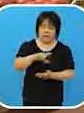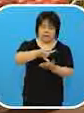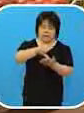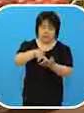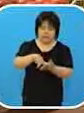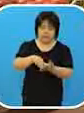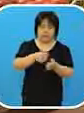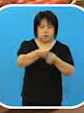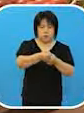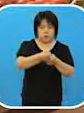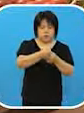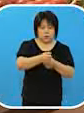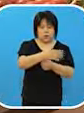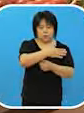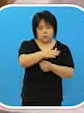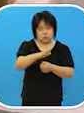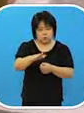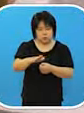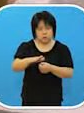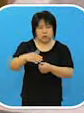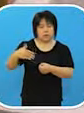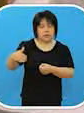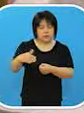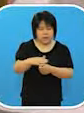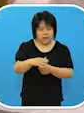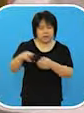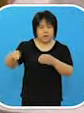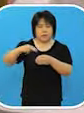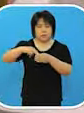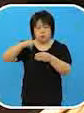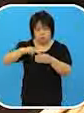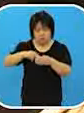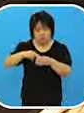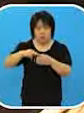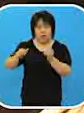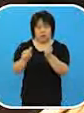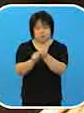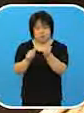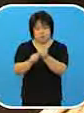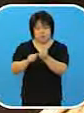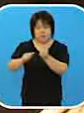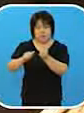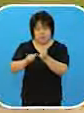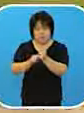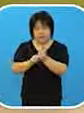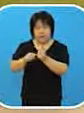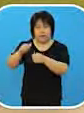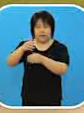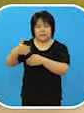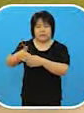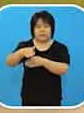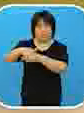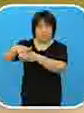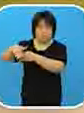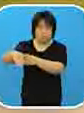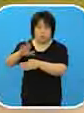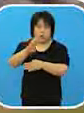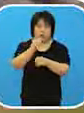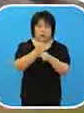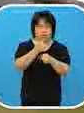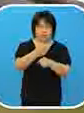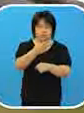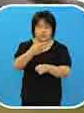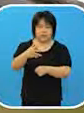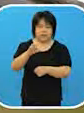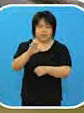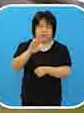元の農産物、そば、お魚を直売したり、惣菜や干物を加工して販売しているほか、手作りジェラートを販売するなど、